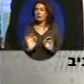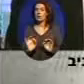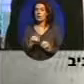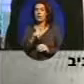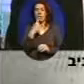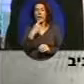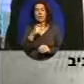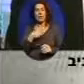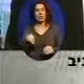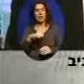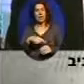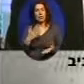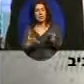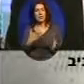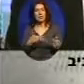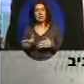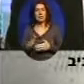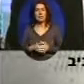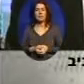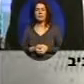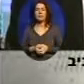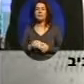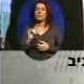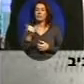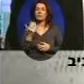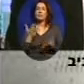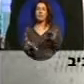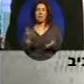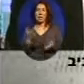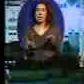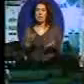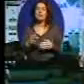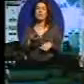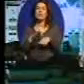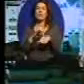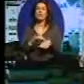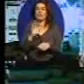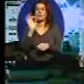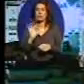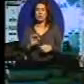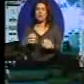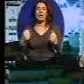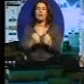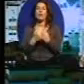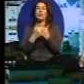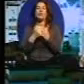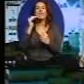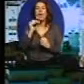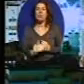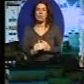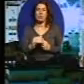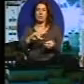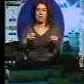אנחנו בסדר. אנחנו יחסית בין המובילים בשיעור התאונות הנמוך בעולם,